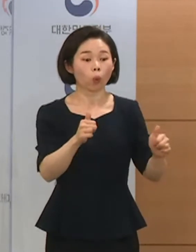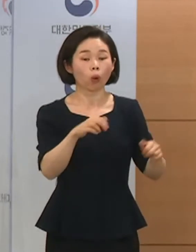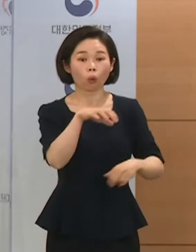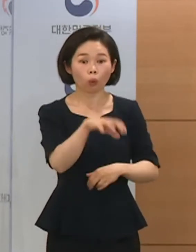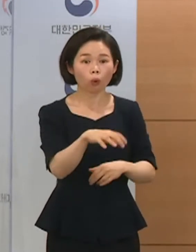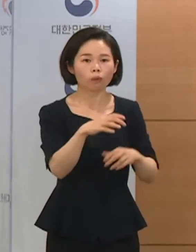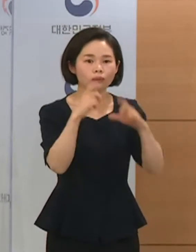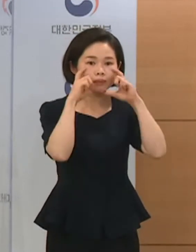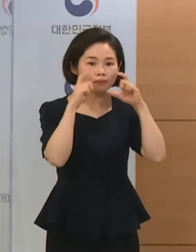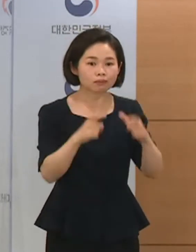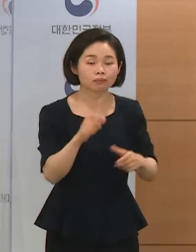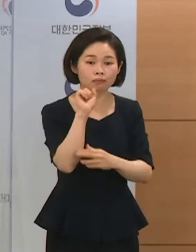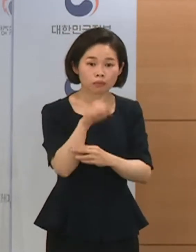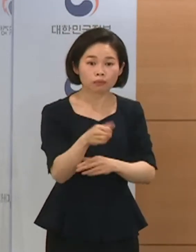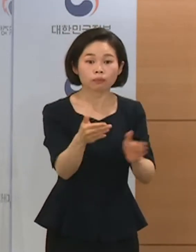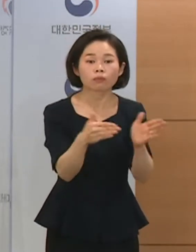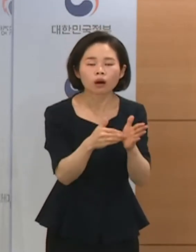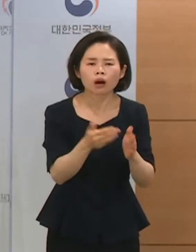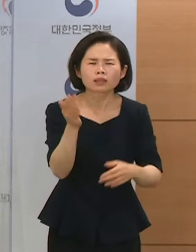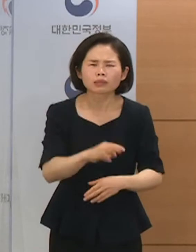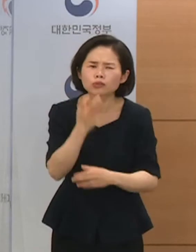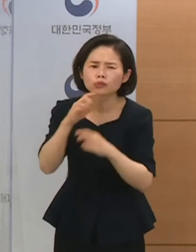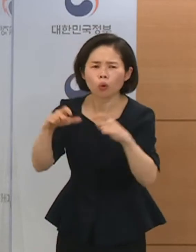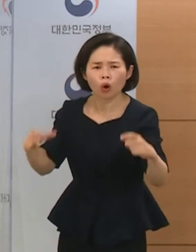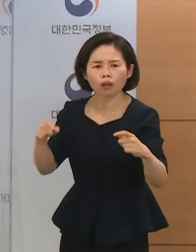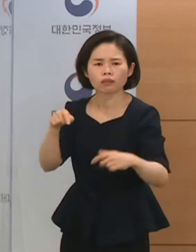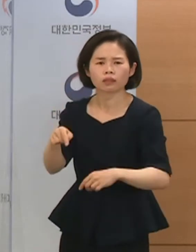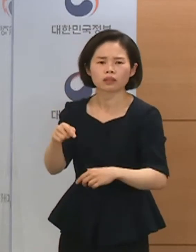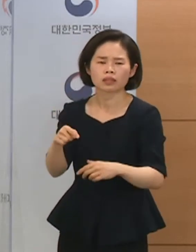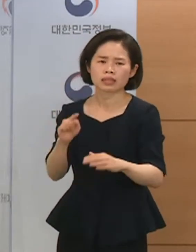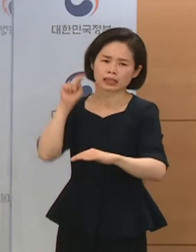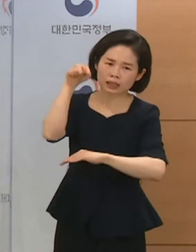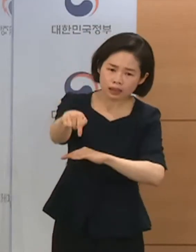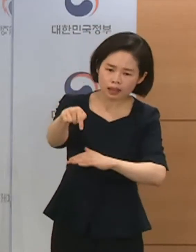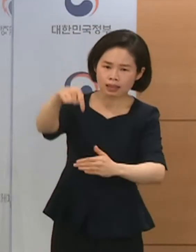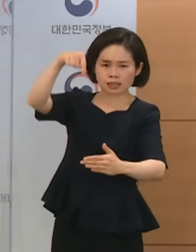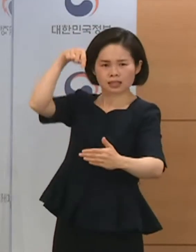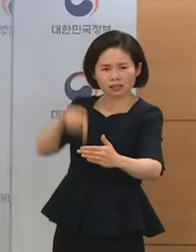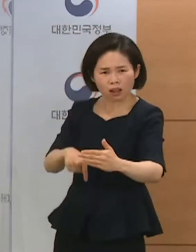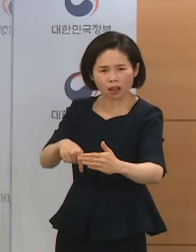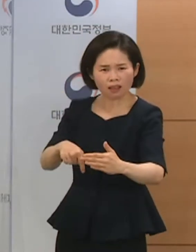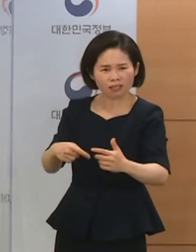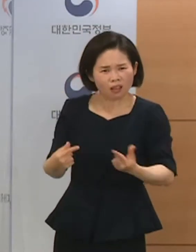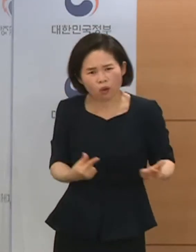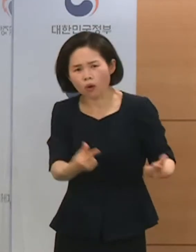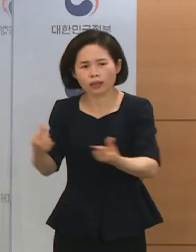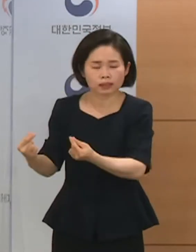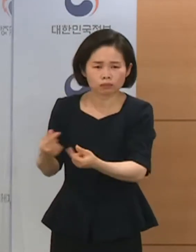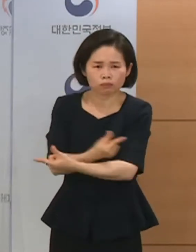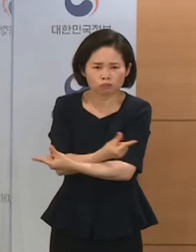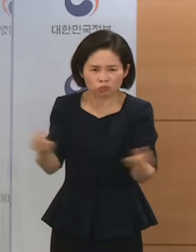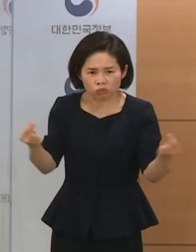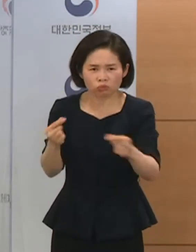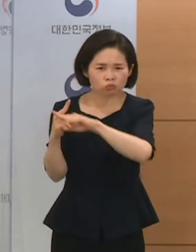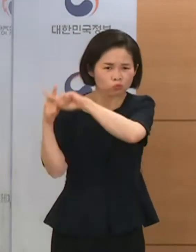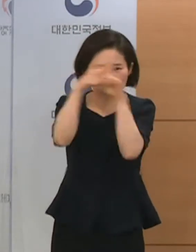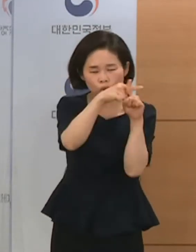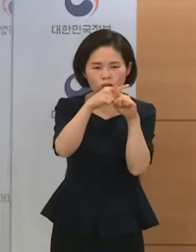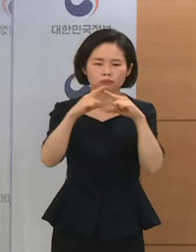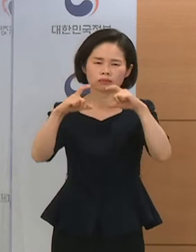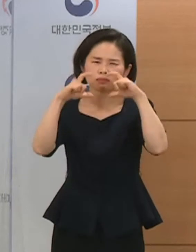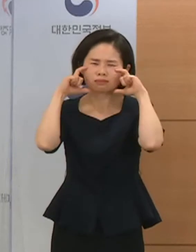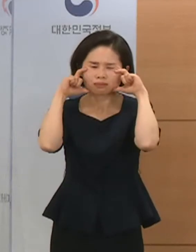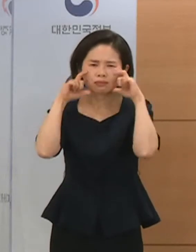완화되었습니다. 그러나 수도권에서는 당분간 실내, 실외를 막론하고 불문하고 마스크를 꼭